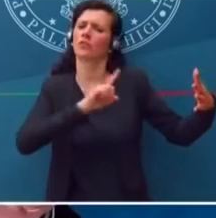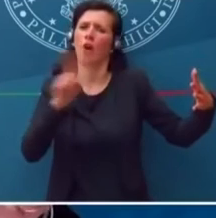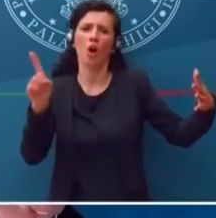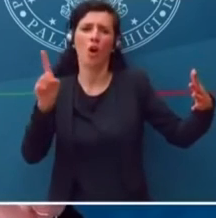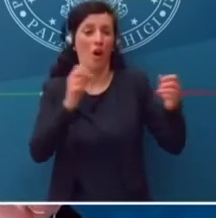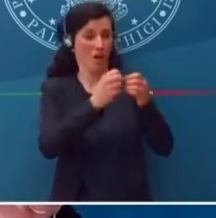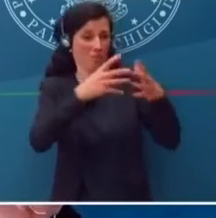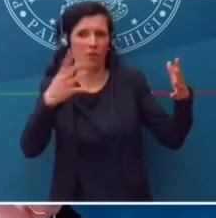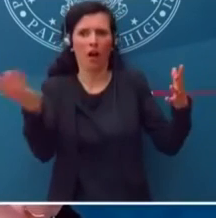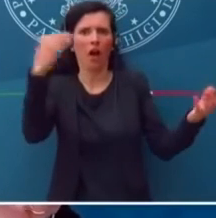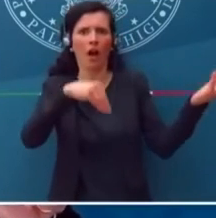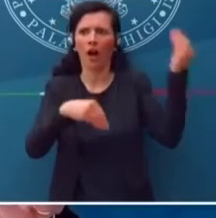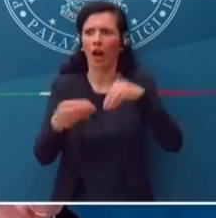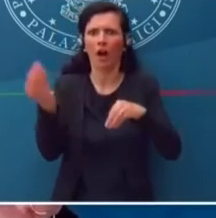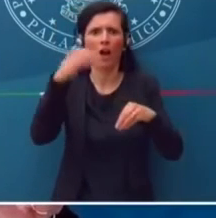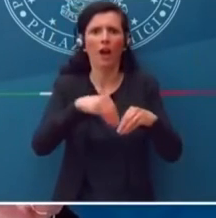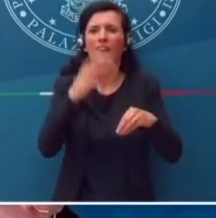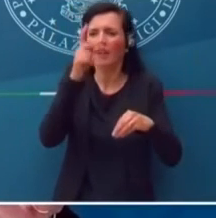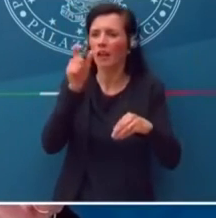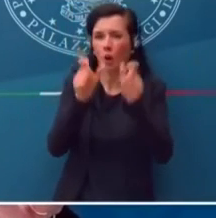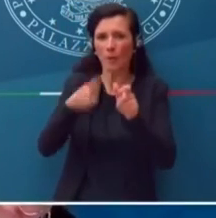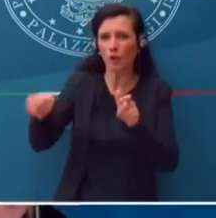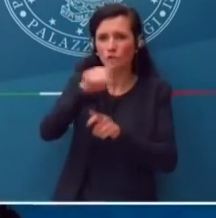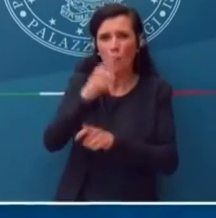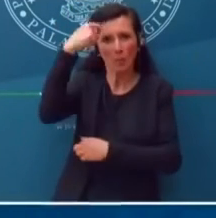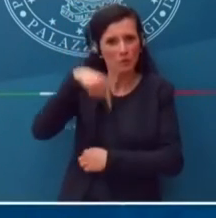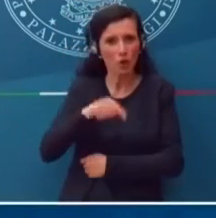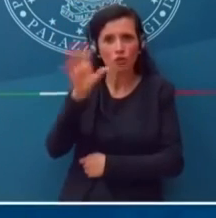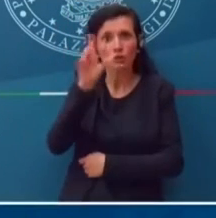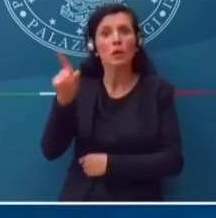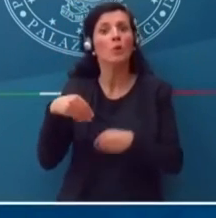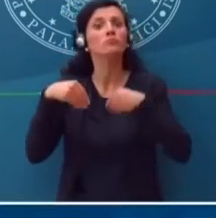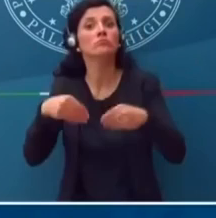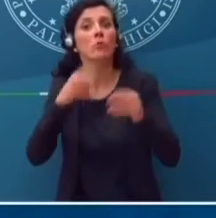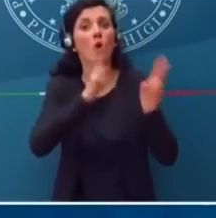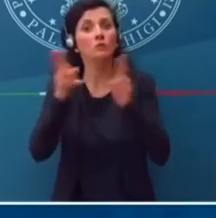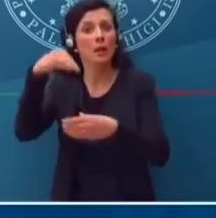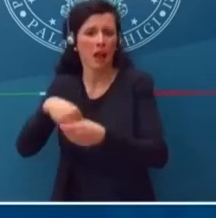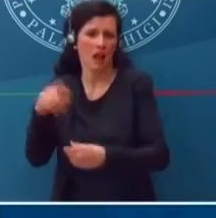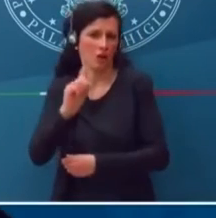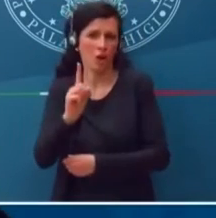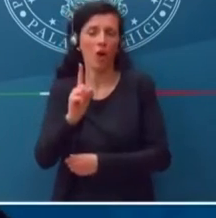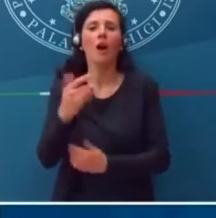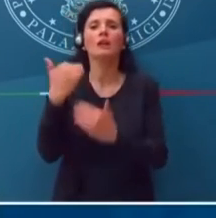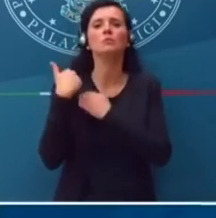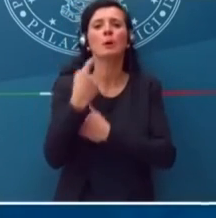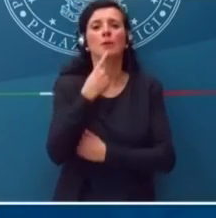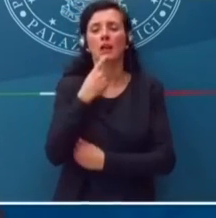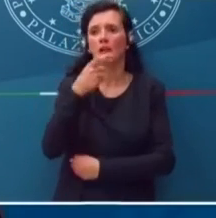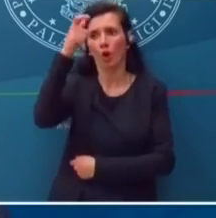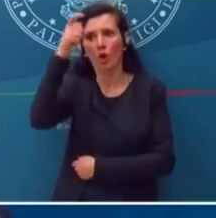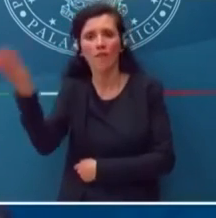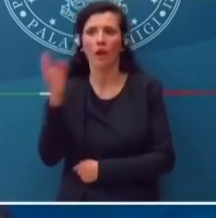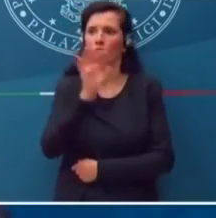includono tantissima gente che non è in prima linea. Quindi anche qui la responsabilità è del governo, è delle regioni, ma la responsabilità